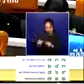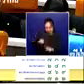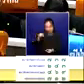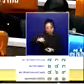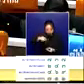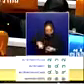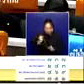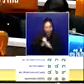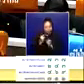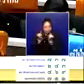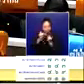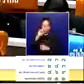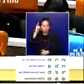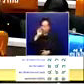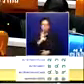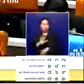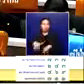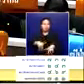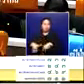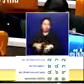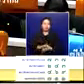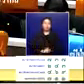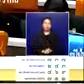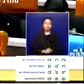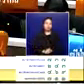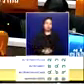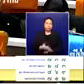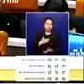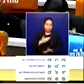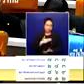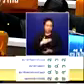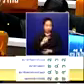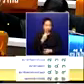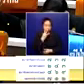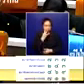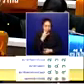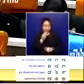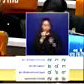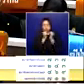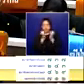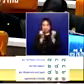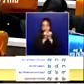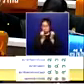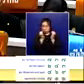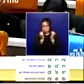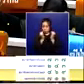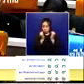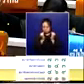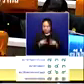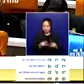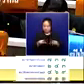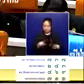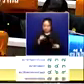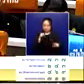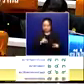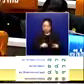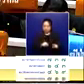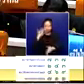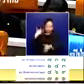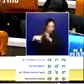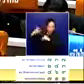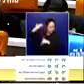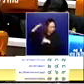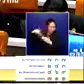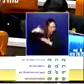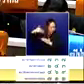รมนูญใหม่ฉบับประชาชนค่ะเราได้เห็นรัฐธรรมนูญฉบับที่เลวร้ายที่สุดในประวัติศ